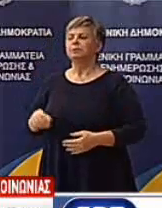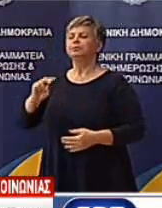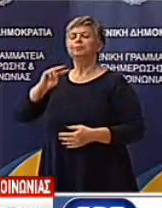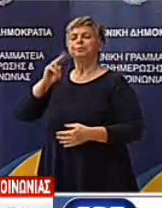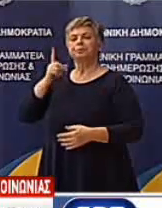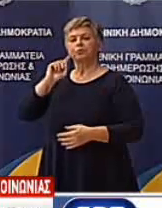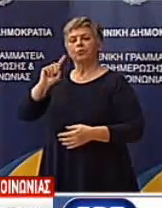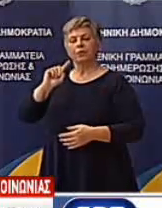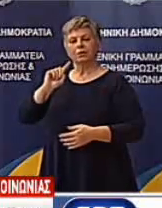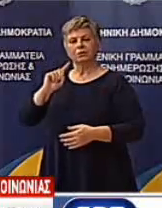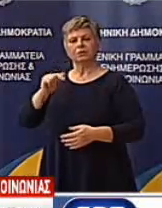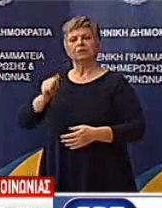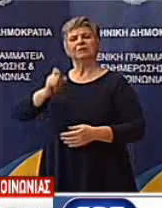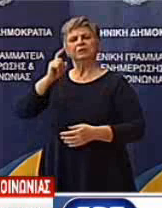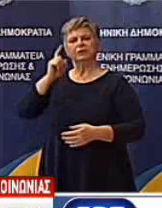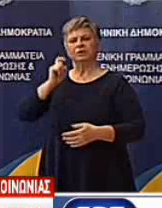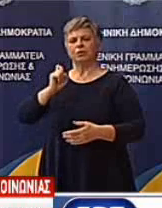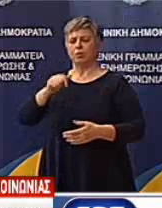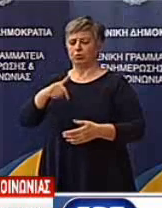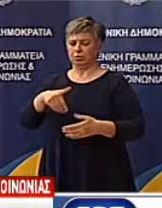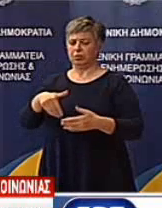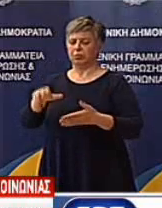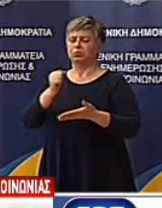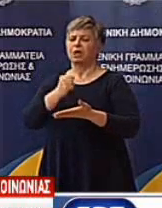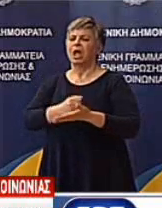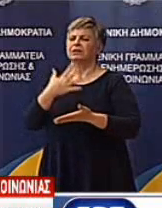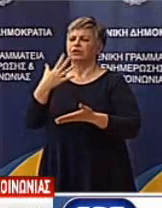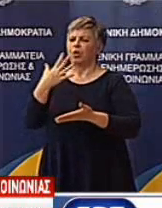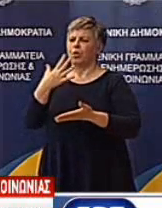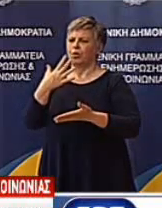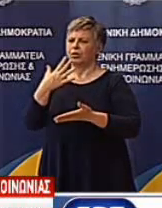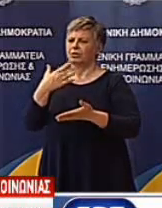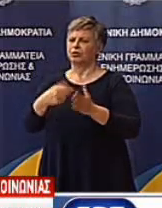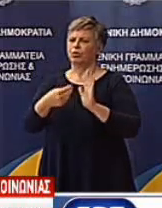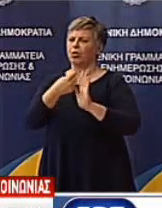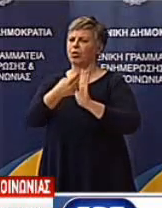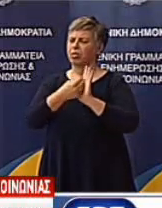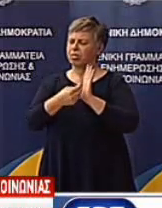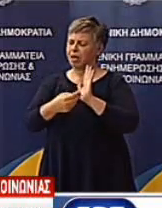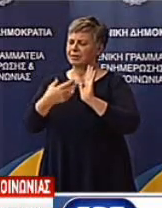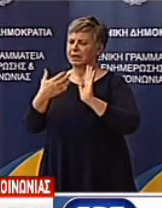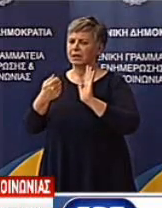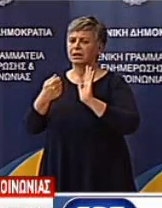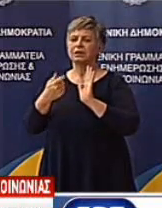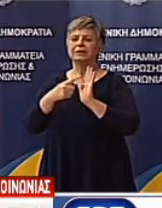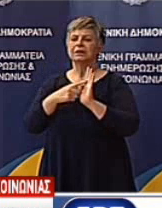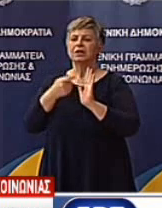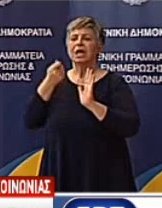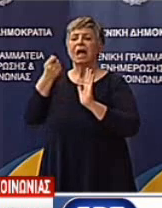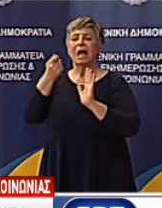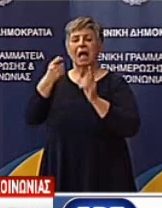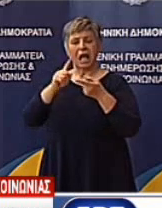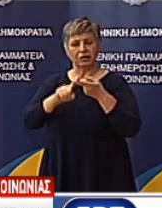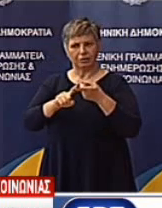η συζήτηση για την πρώτη αξιολόγηση και ως προαπαιτούμενο για την πρώτη αξιολόγηση περιέχει το ασφαλιστικό, τη διαχείριση